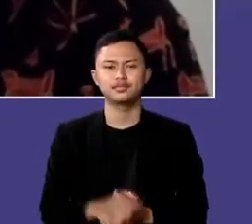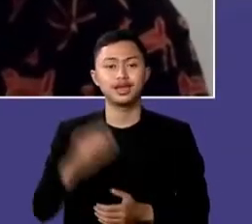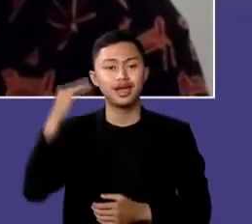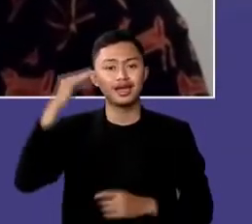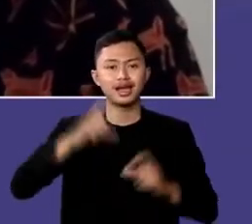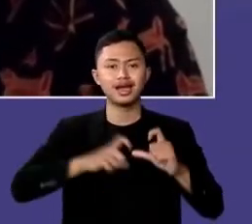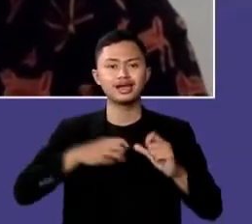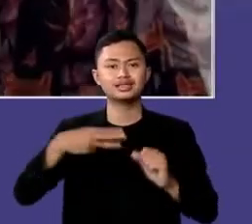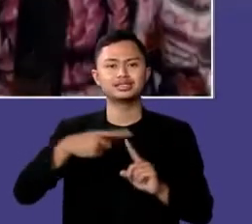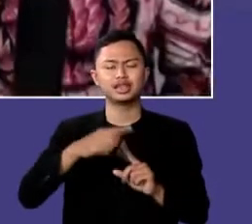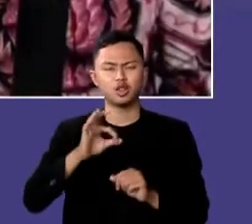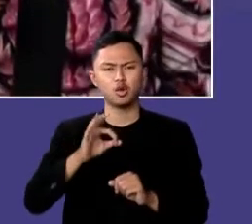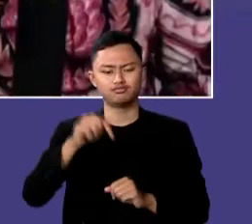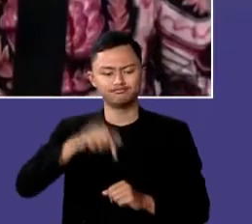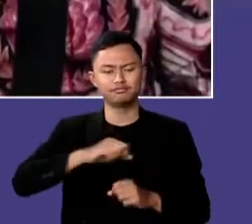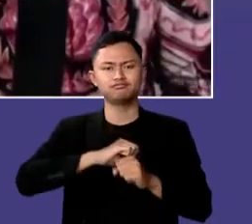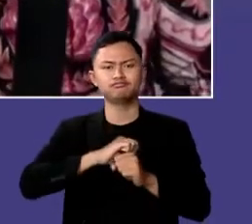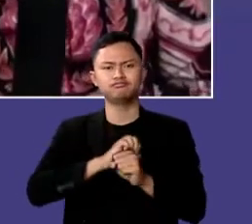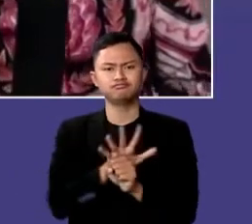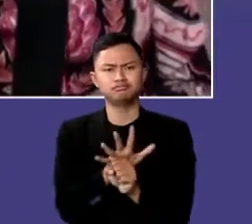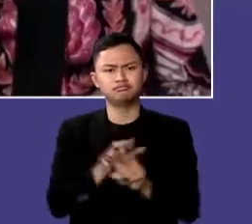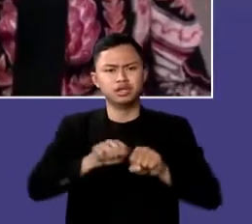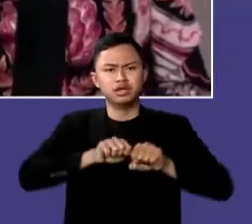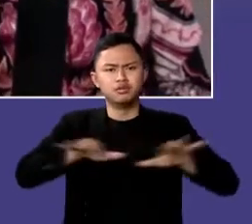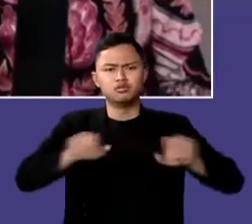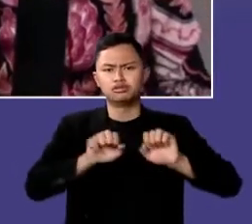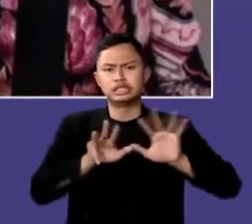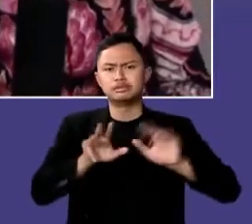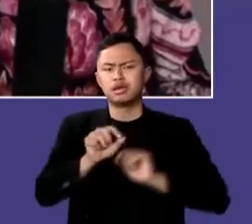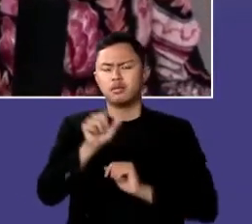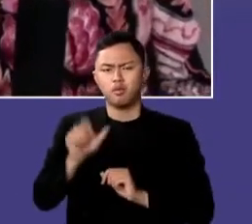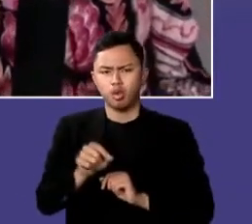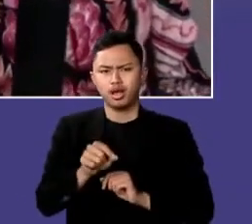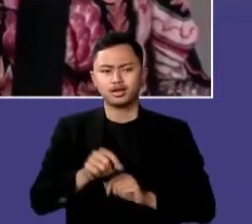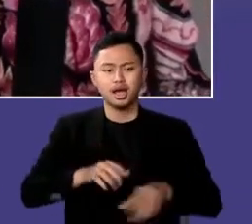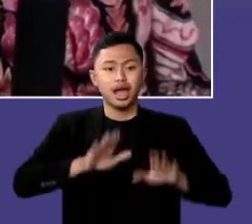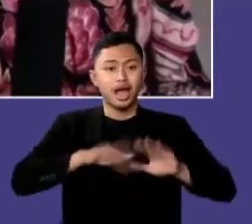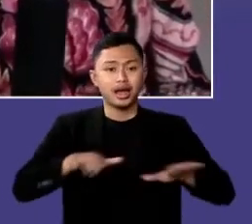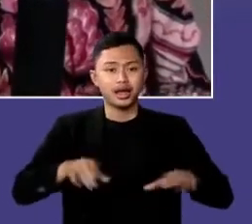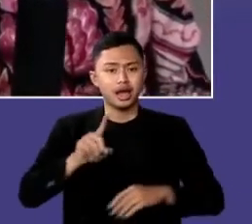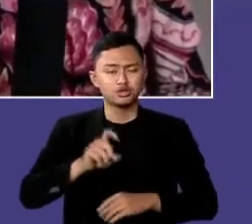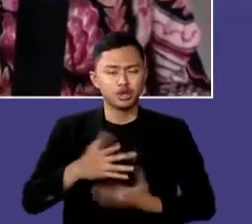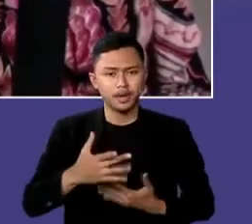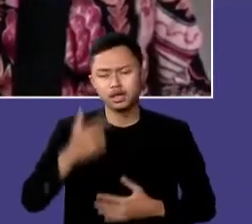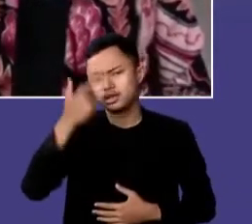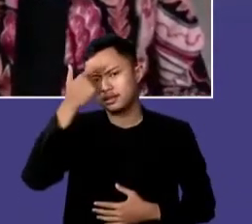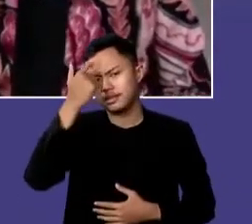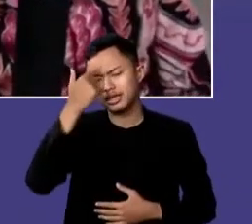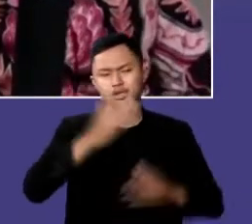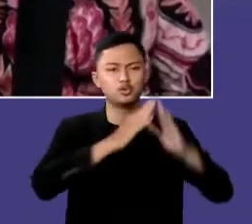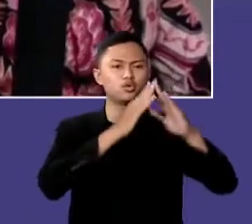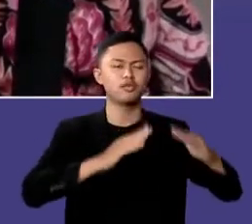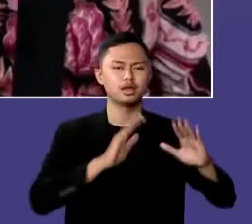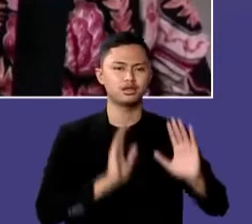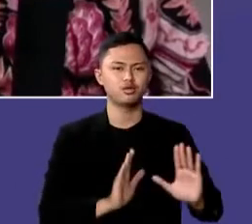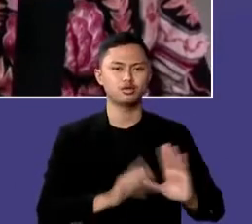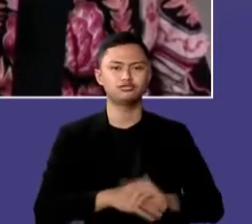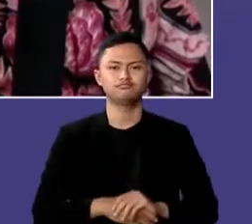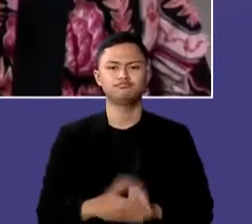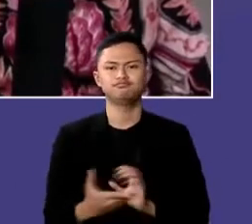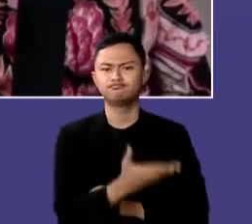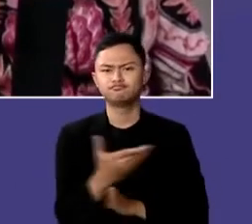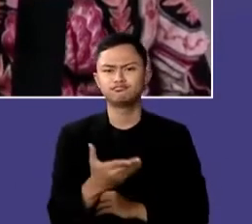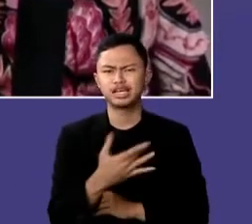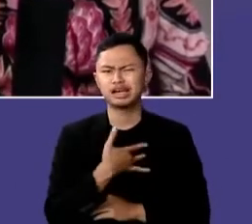onih Kak Seto spanduknya sudah berjalan hampir sembilan bulan anak-anak juga masih harus belajar dari rumah mereka juga